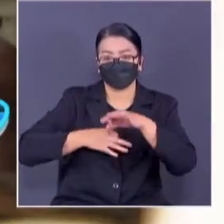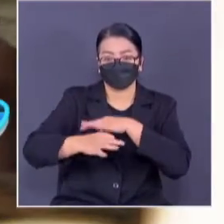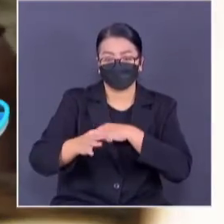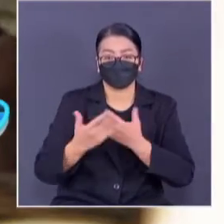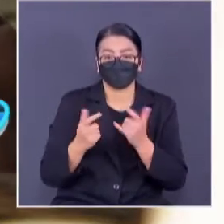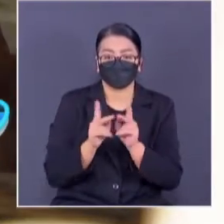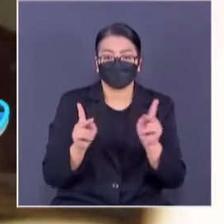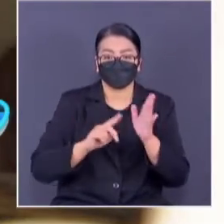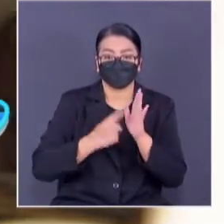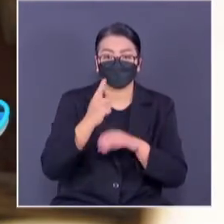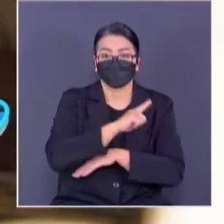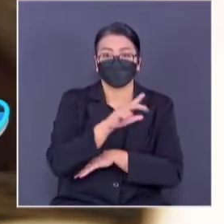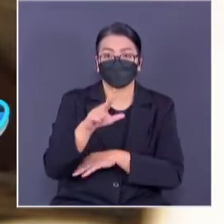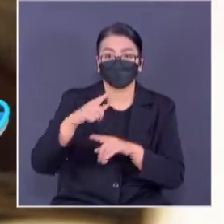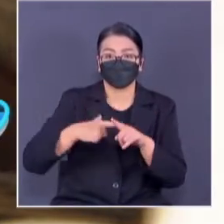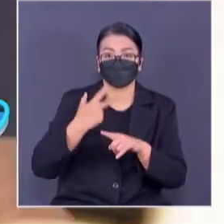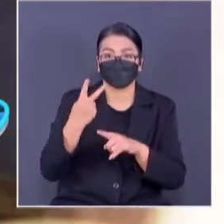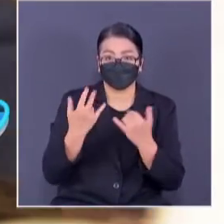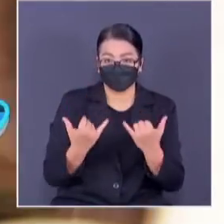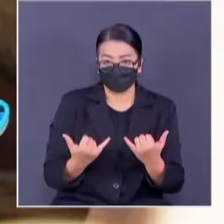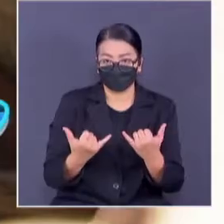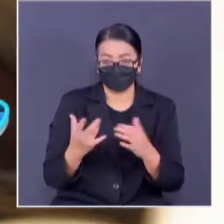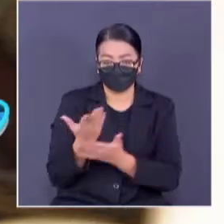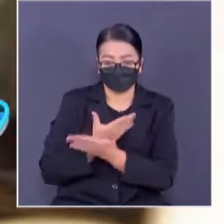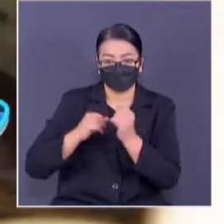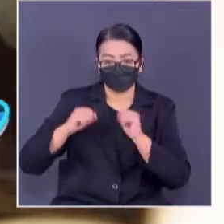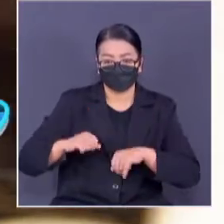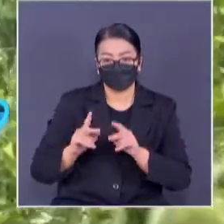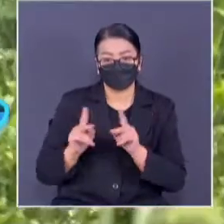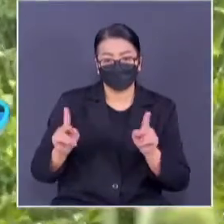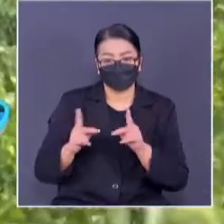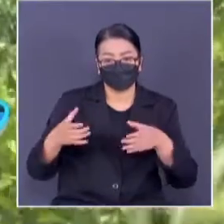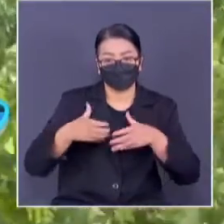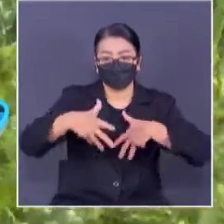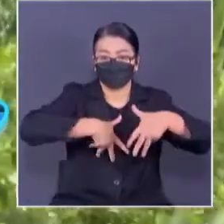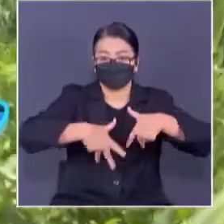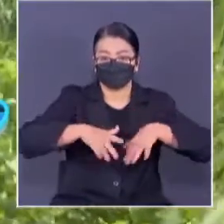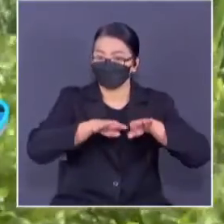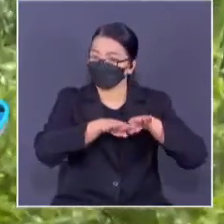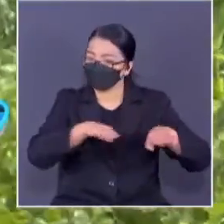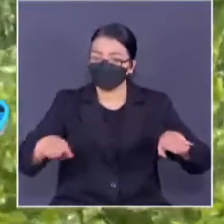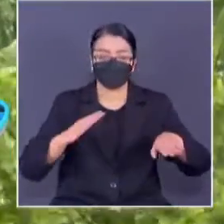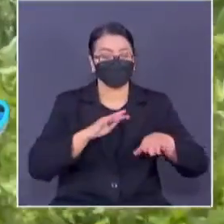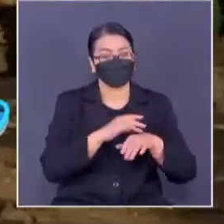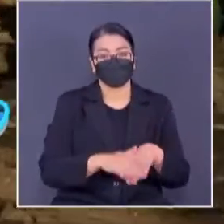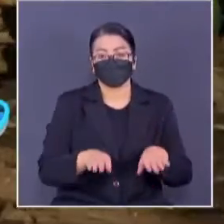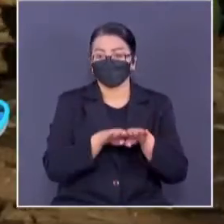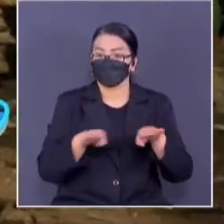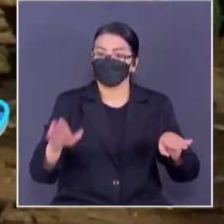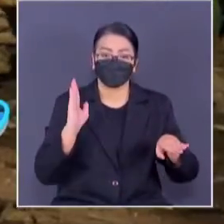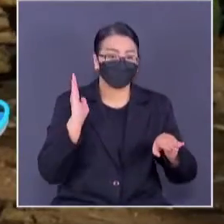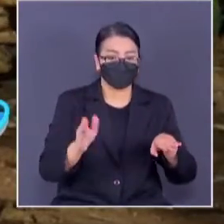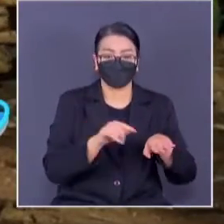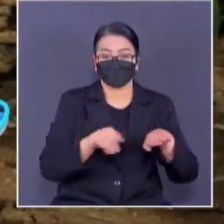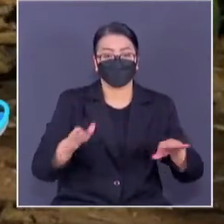การนัดแรกเนี่ยในวันที่3กุมภาพันธ์นี้จากเดิมที่กลุ่มผู้ชุมนุมนั้นขีดเส้นใต้ว่าจะต้องดำเนินการข้อเรียกร้